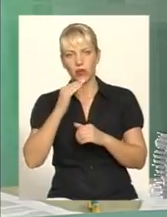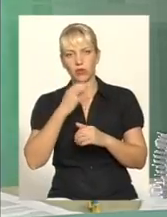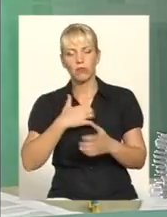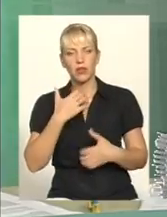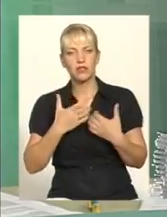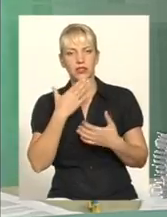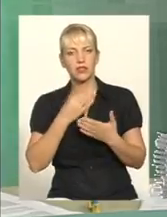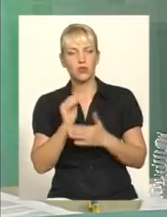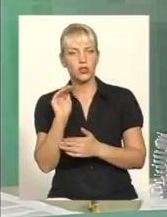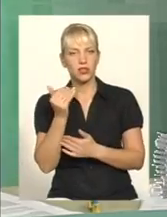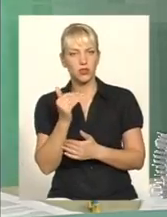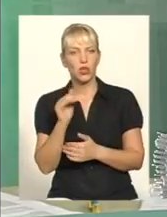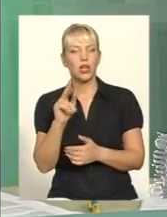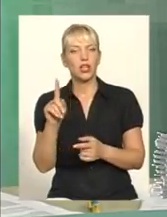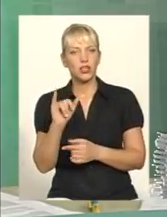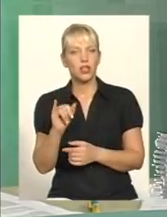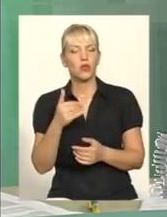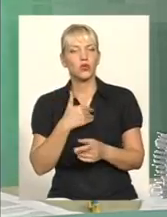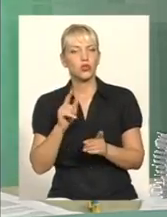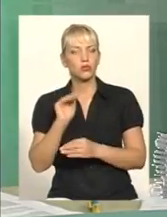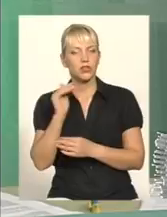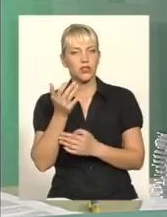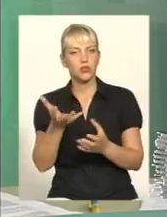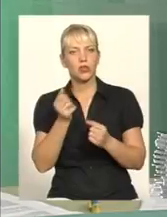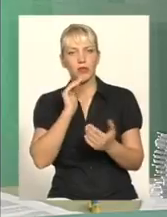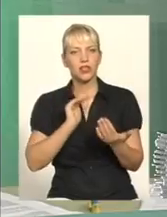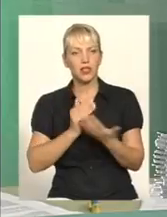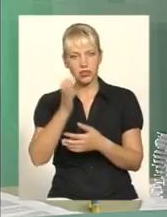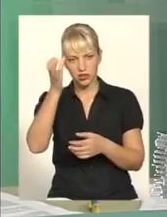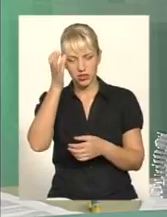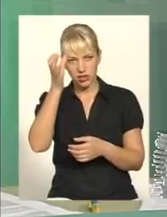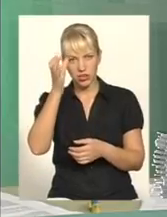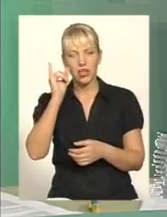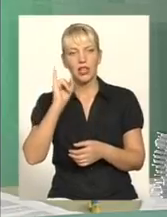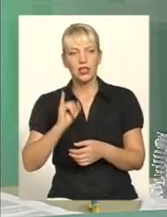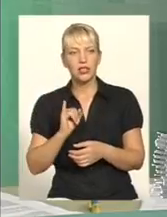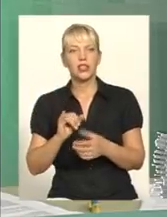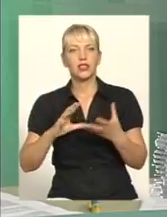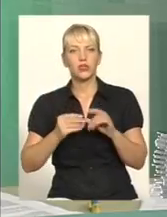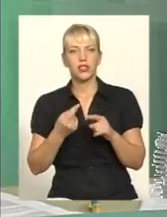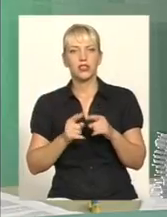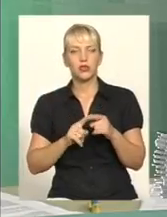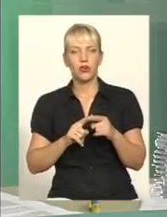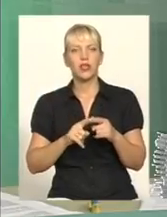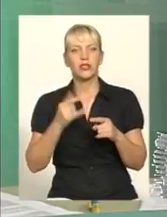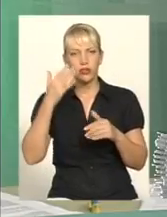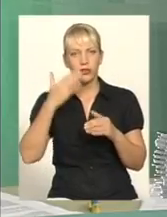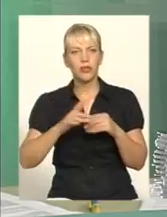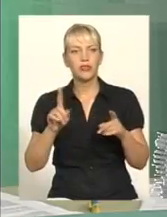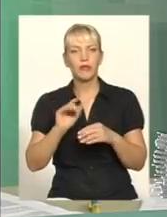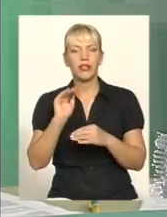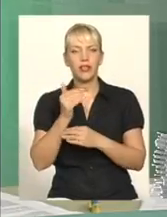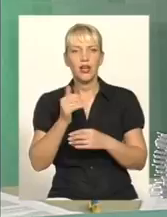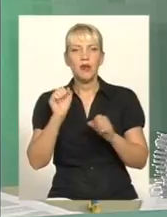за свою дитину і хоче, щоб дитина отримала якісні знання і результат від того, зрозуміло, дитина могла вилити в